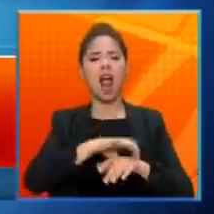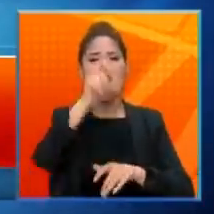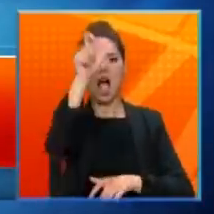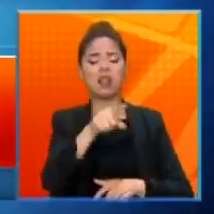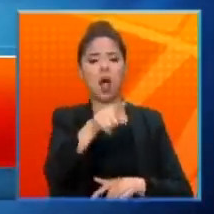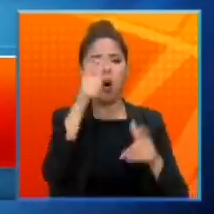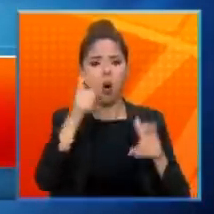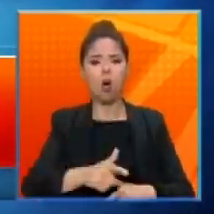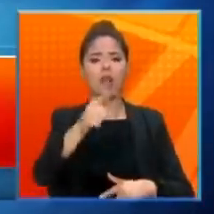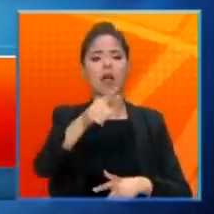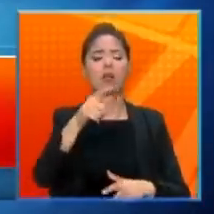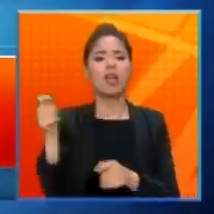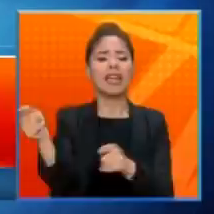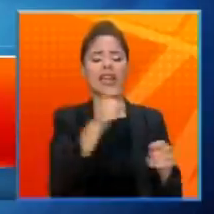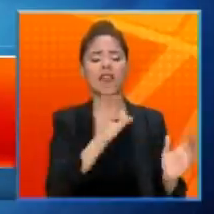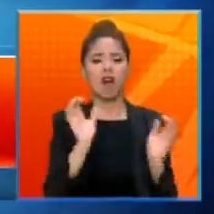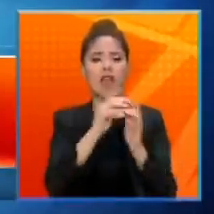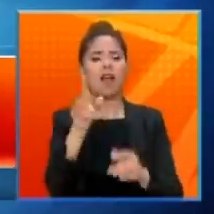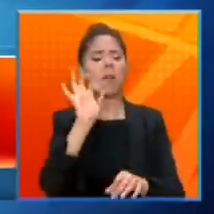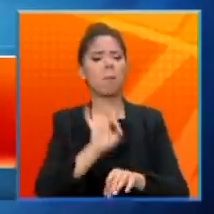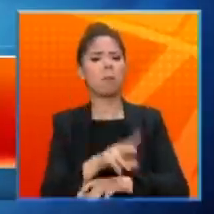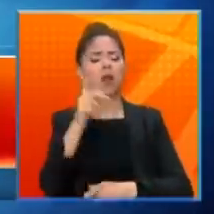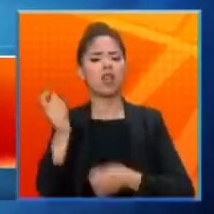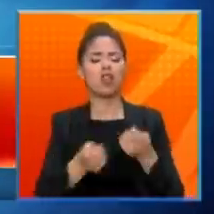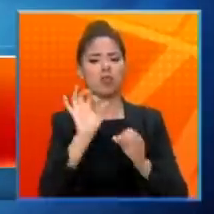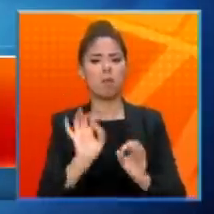Suyla dolan kata giren itfaiye ekibi hemen harekete geçti.